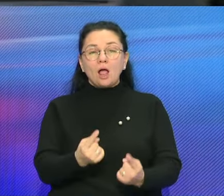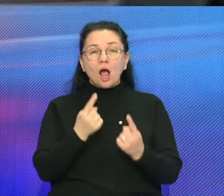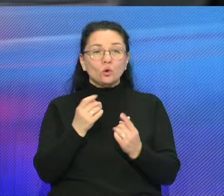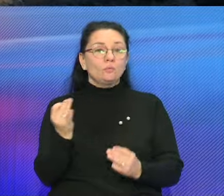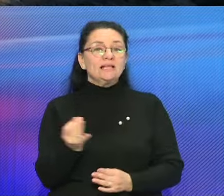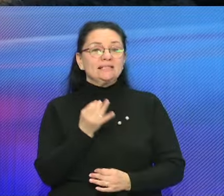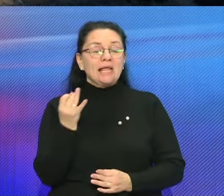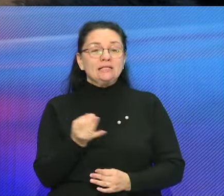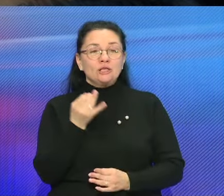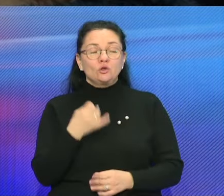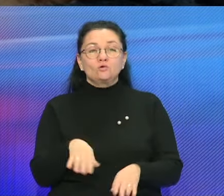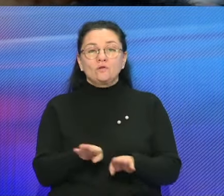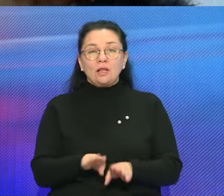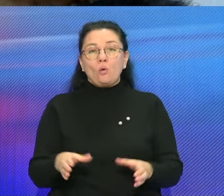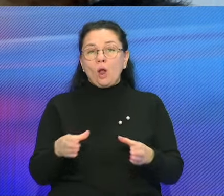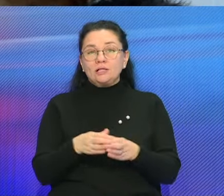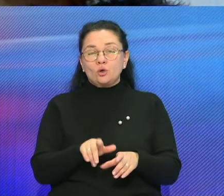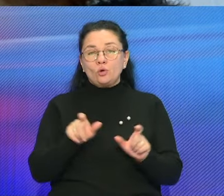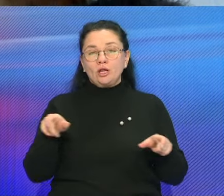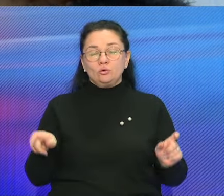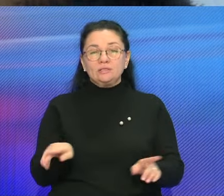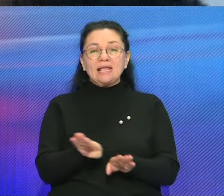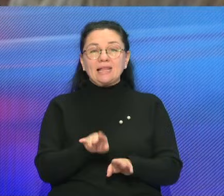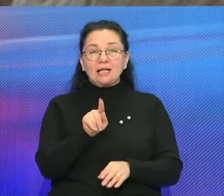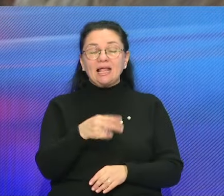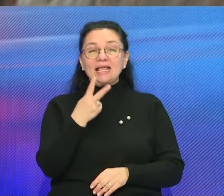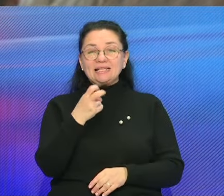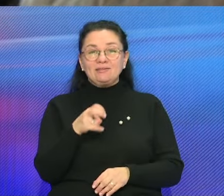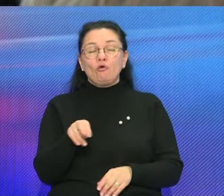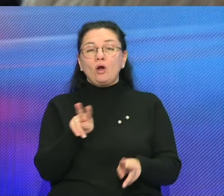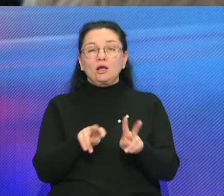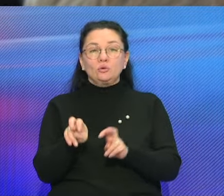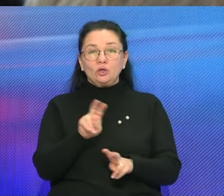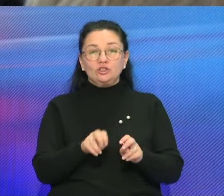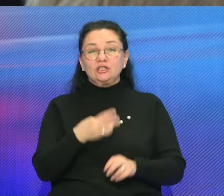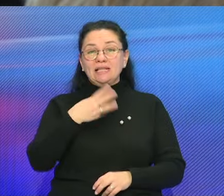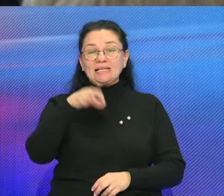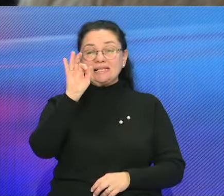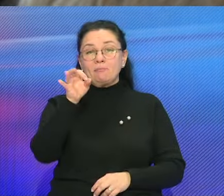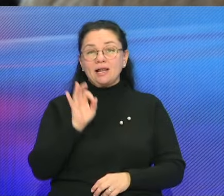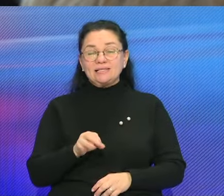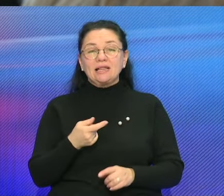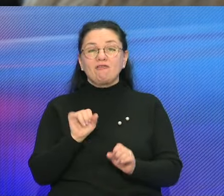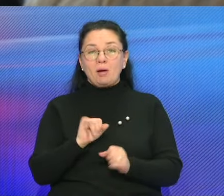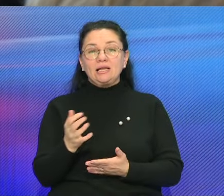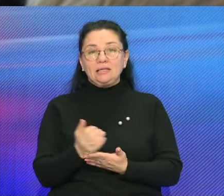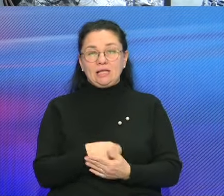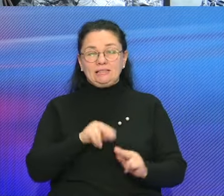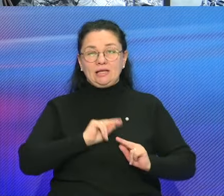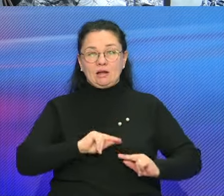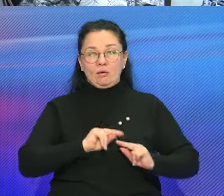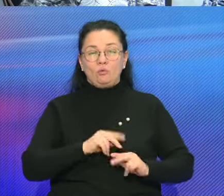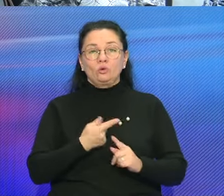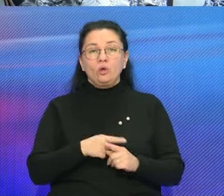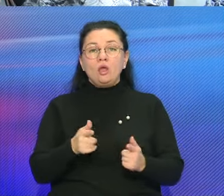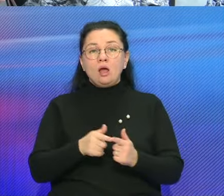цікавасць сярод дадзенай катэгорыі грамадзян. Тады з 200 суіскальнікаў 30% змаглі працаўладкавацца. Таму выснова